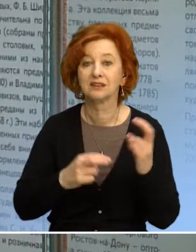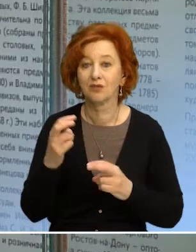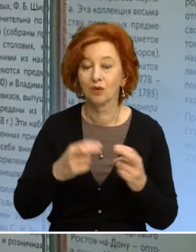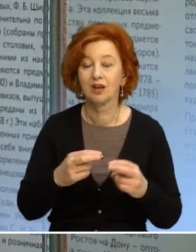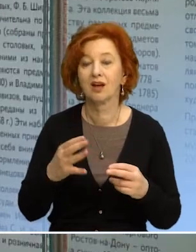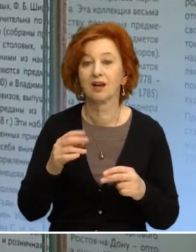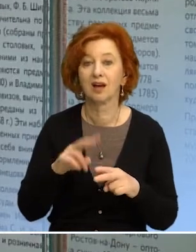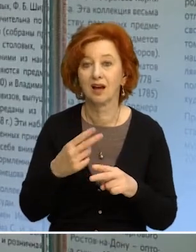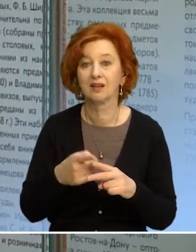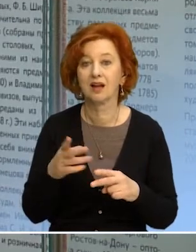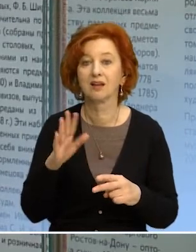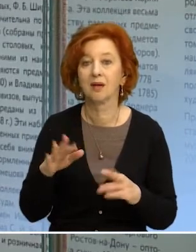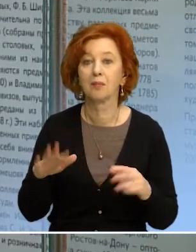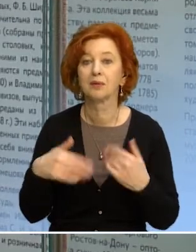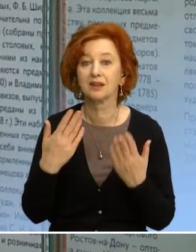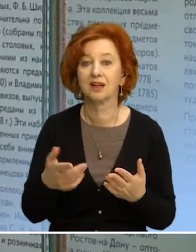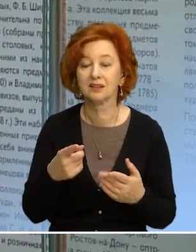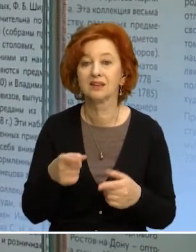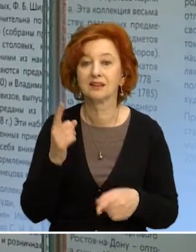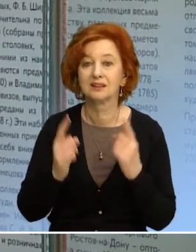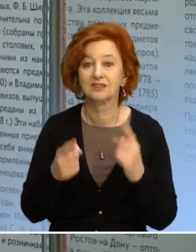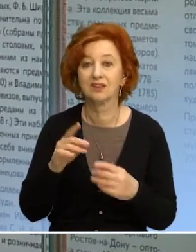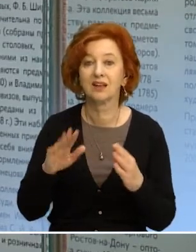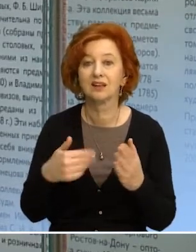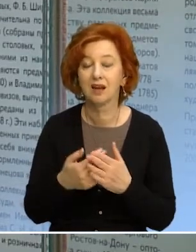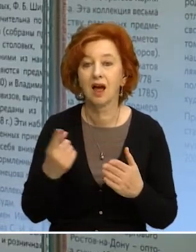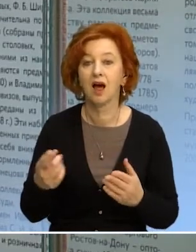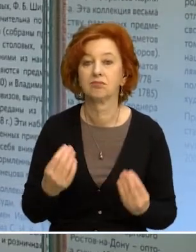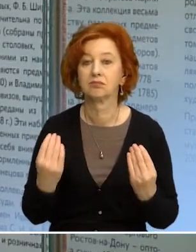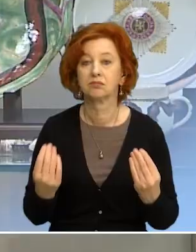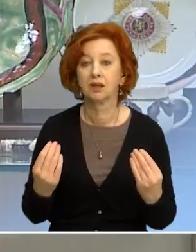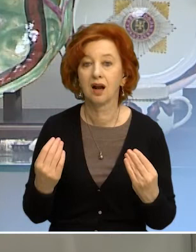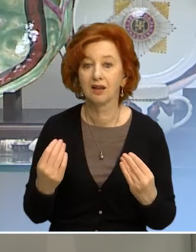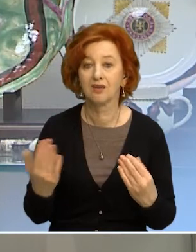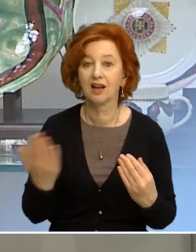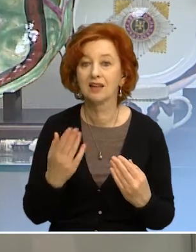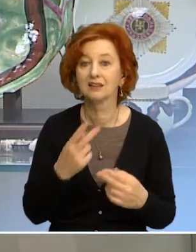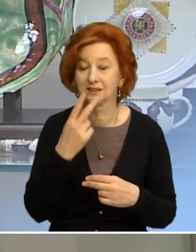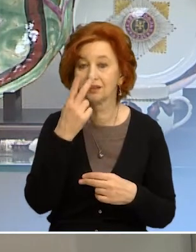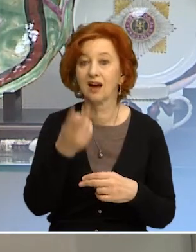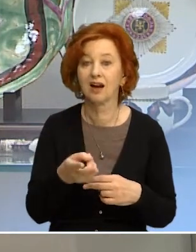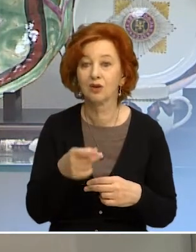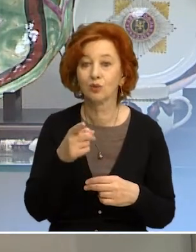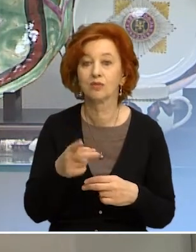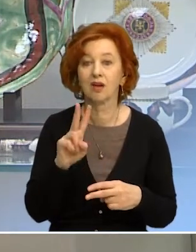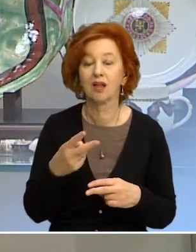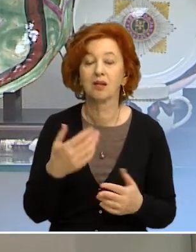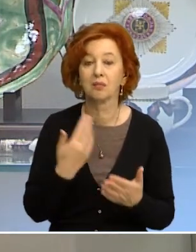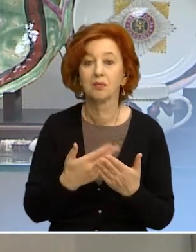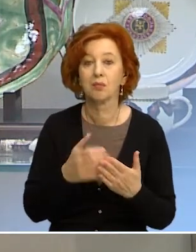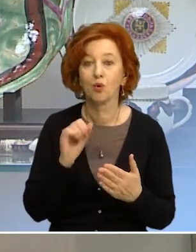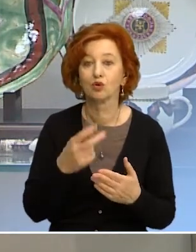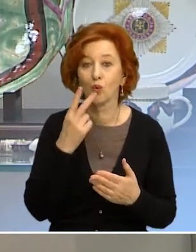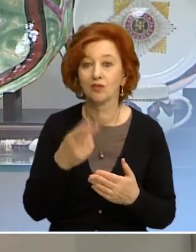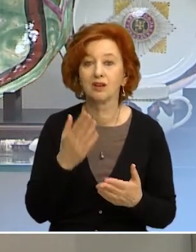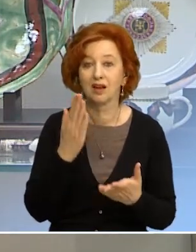императорского фарфорового завода, она предназначалась, ну, действительно для императоров. Вот если заглянуть под один из этих предметов, там